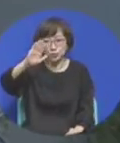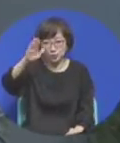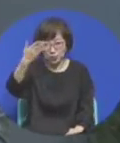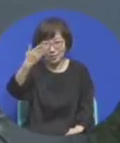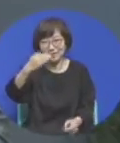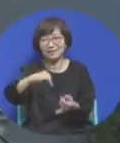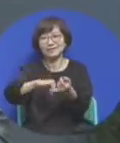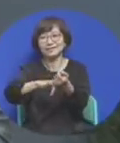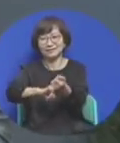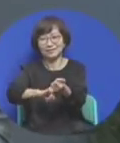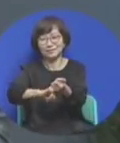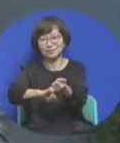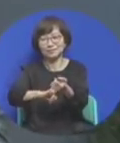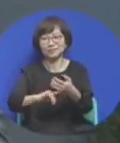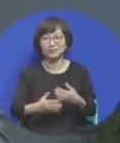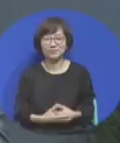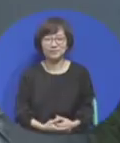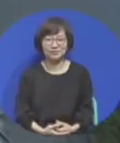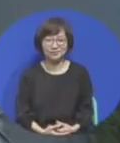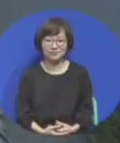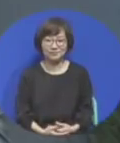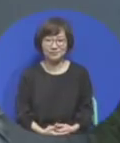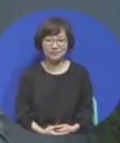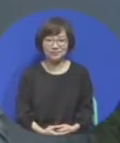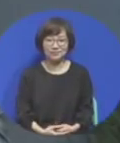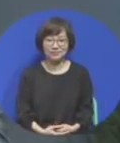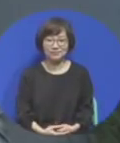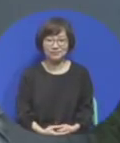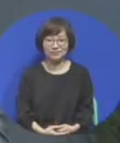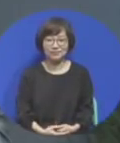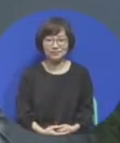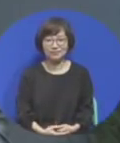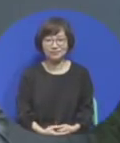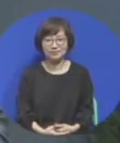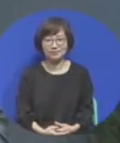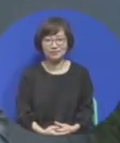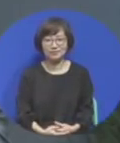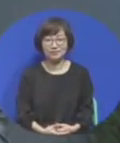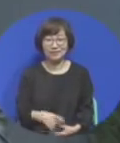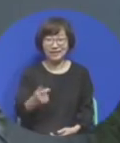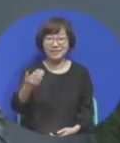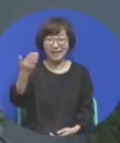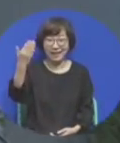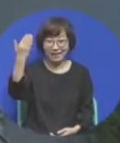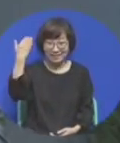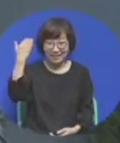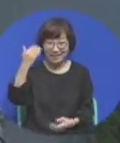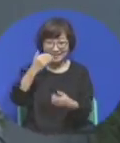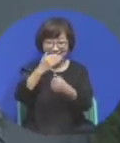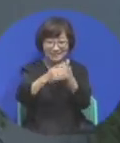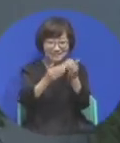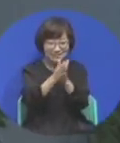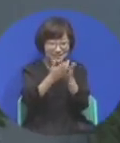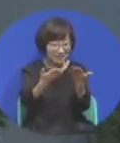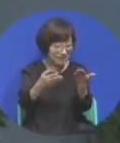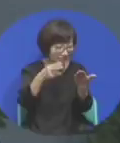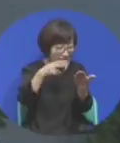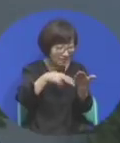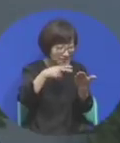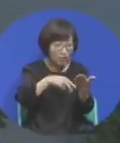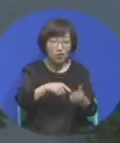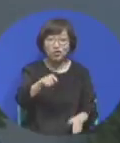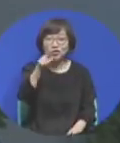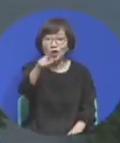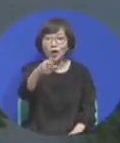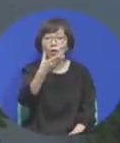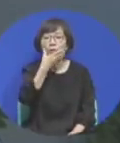great nation, and I will bless you and make your name great, so that you will be a blessing. 옛날 성경에는 복의 근원이 될지라. In the